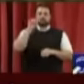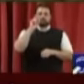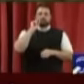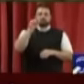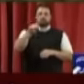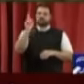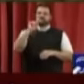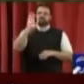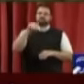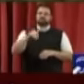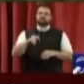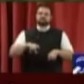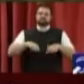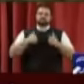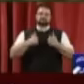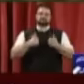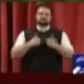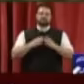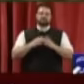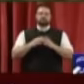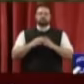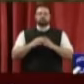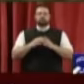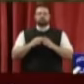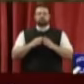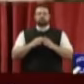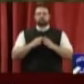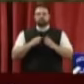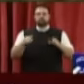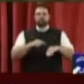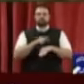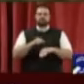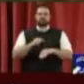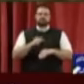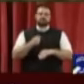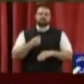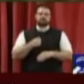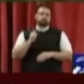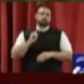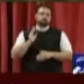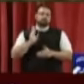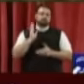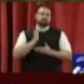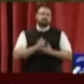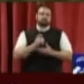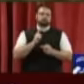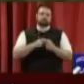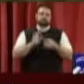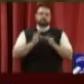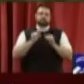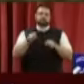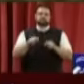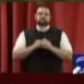Foarte mult timp n-am fost de acord cu proverbul ăsta. Am zis, proverbe ăsta? Cum să spun oameni din înțelepciune, așa ceva? Cum să ne ajut omul la